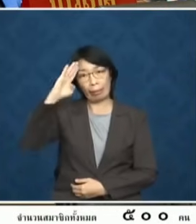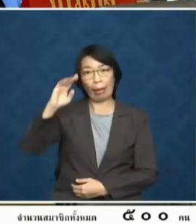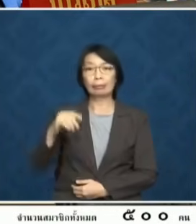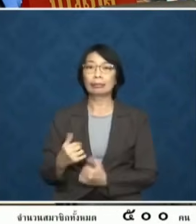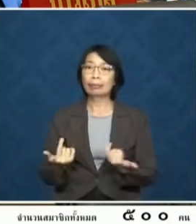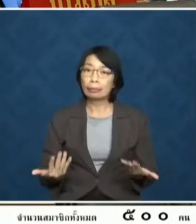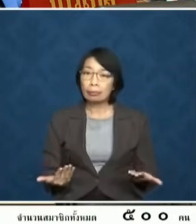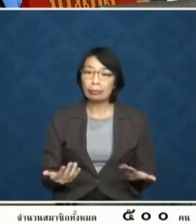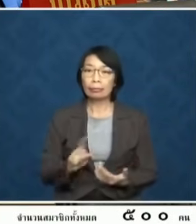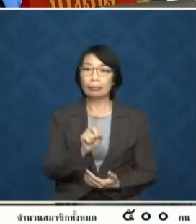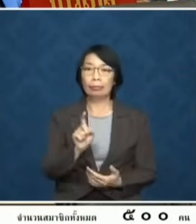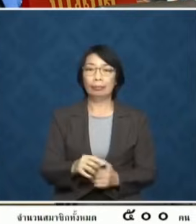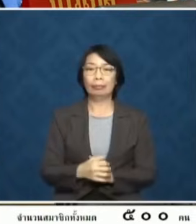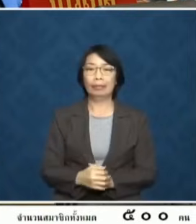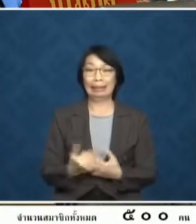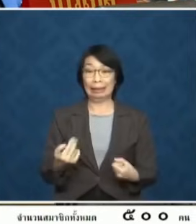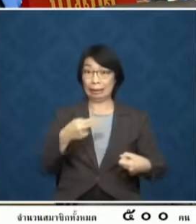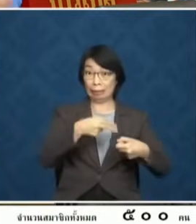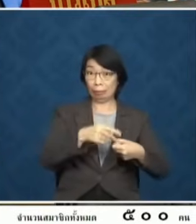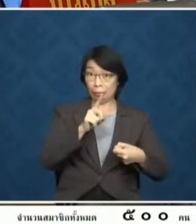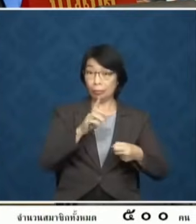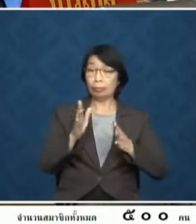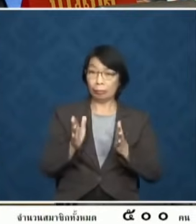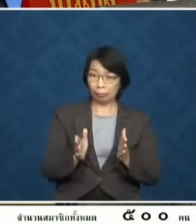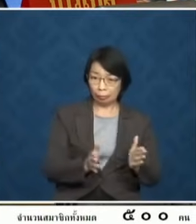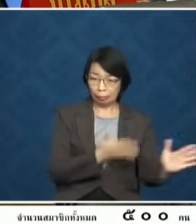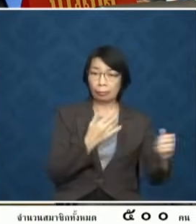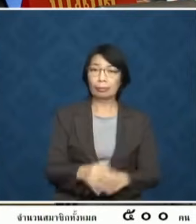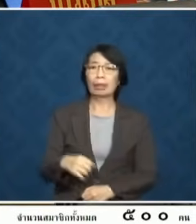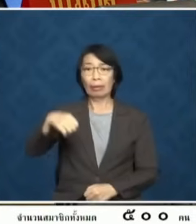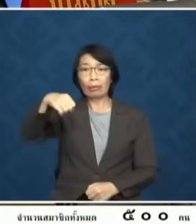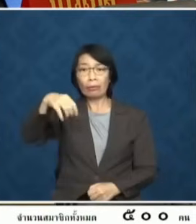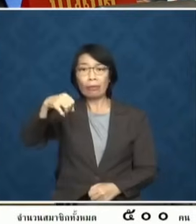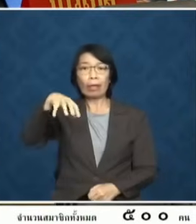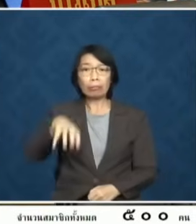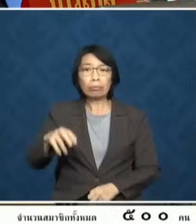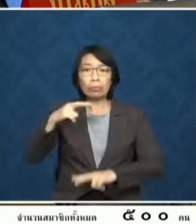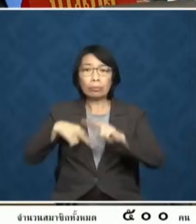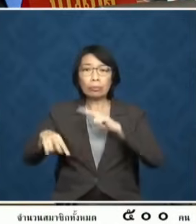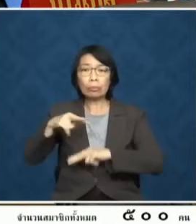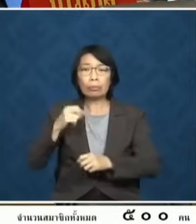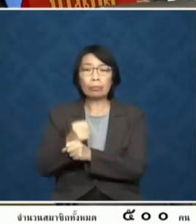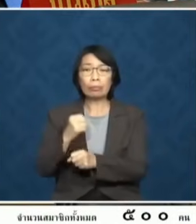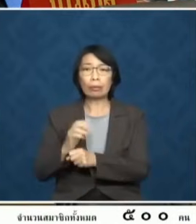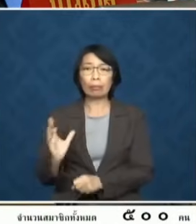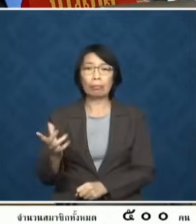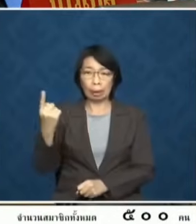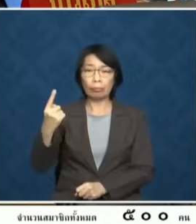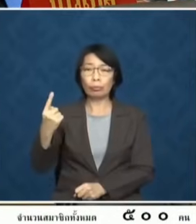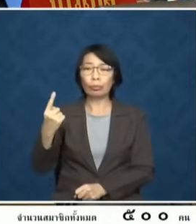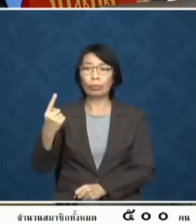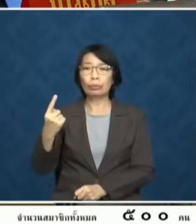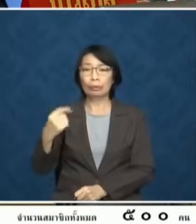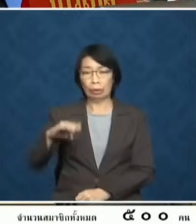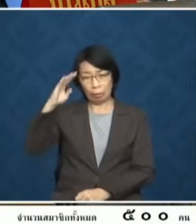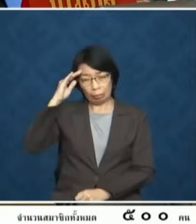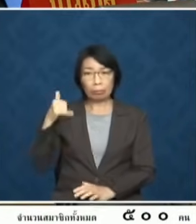แต่ขุมทรัพย์น้ำมันเท่านั้นค่ะแต่กองทัพมีพลังงานไฟฟ้าในครอบครองแห่งเดียวในประเทศไทยที่กองทัพ